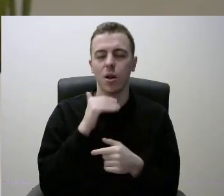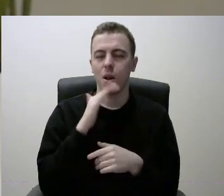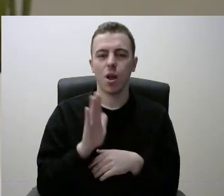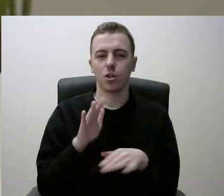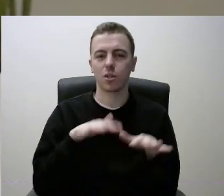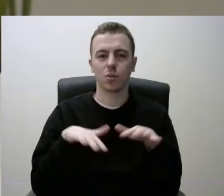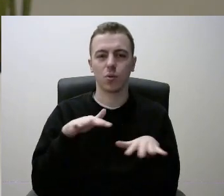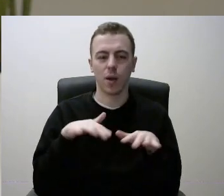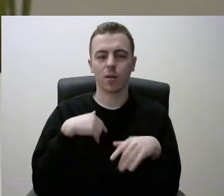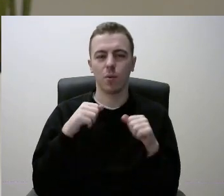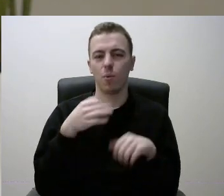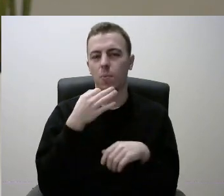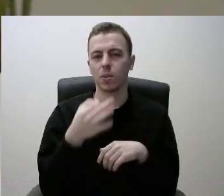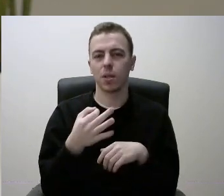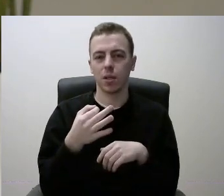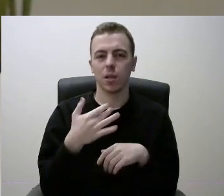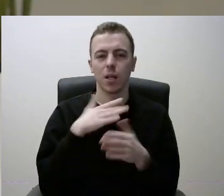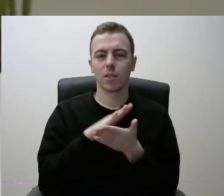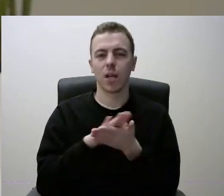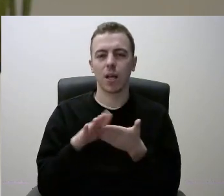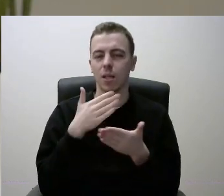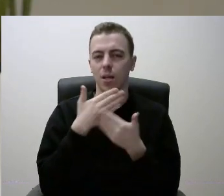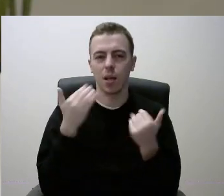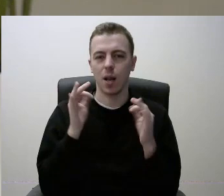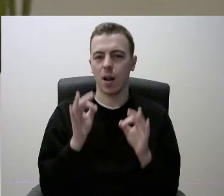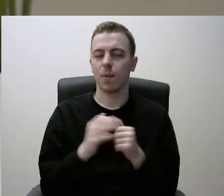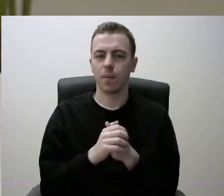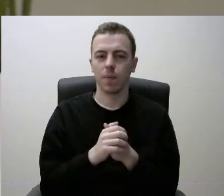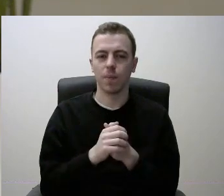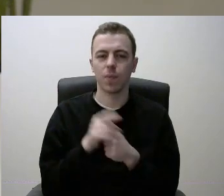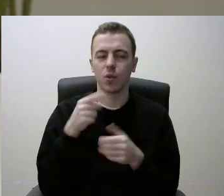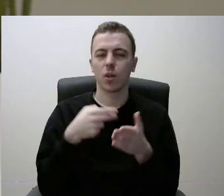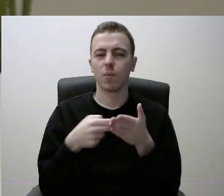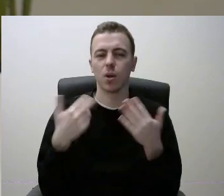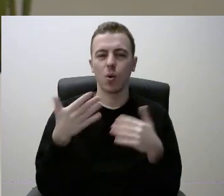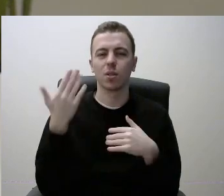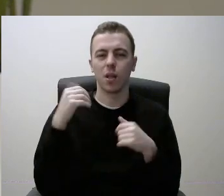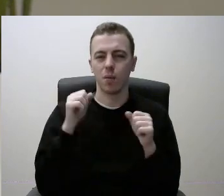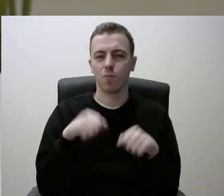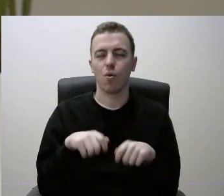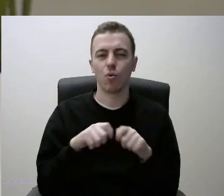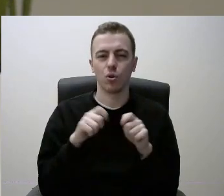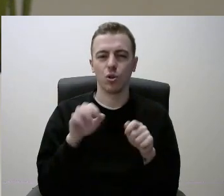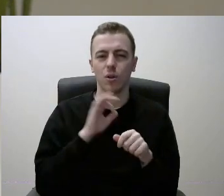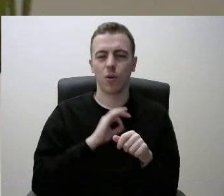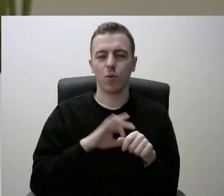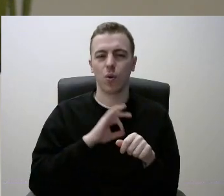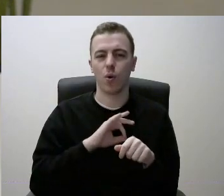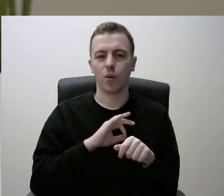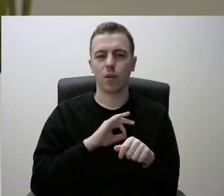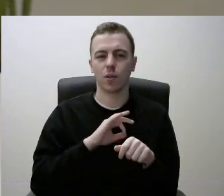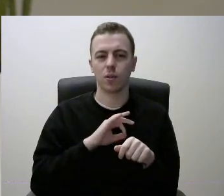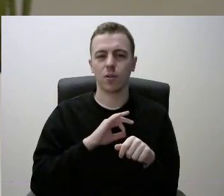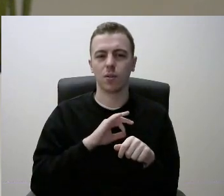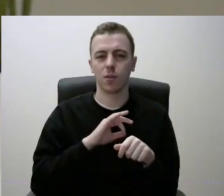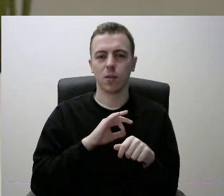arba galime sakyti galimai neskaidrę situaciją. Ši įmonė senai galėjo pradėti naudotis būtent